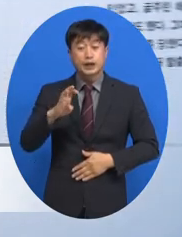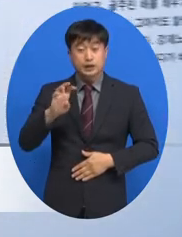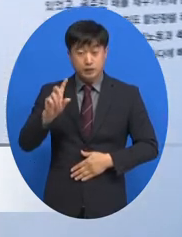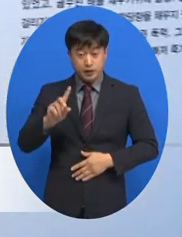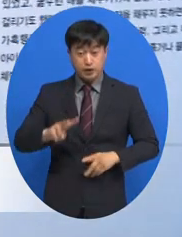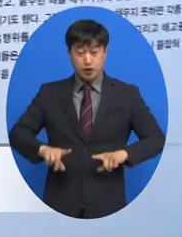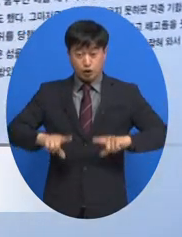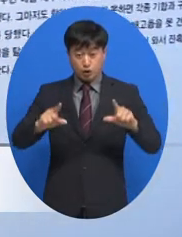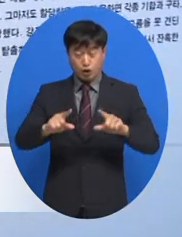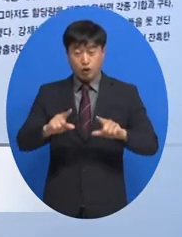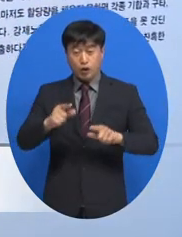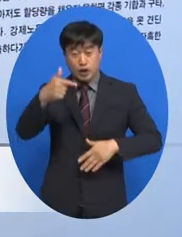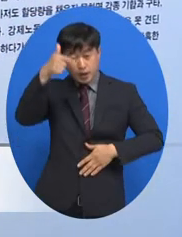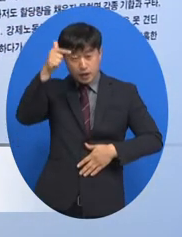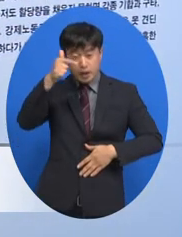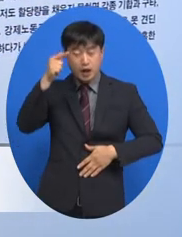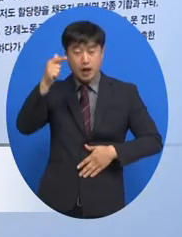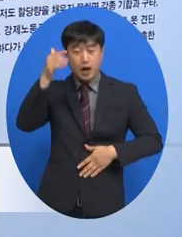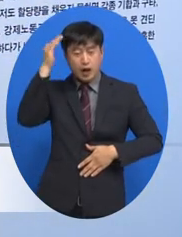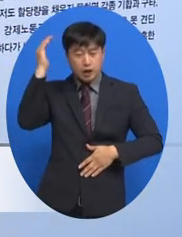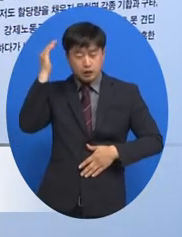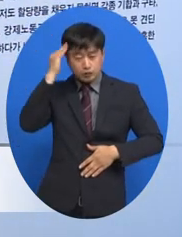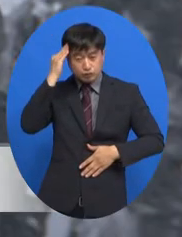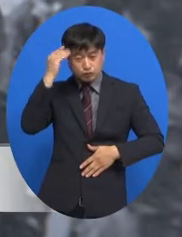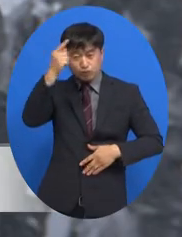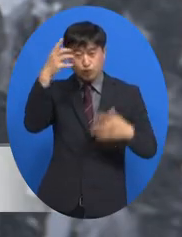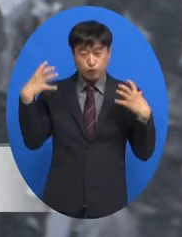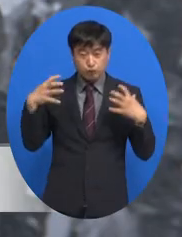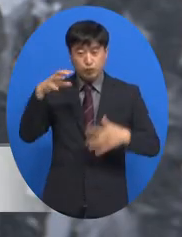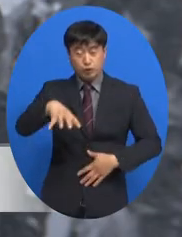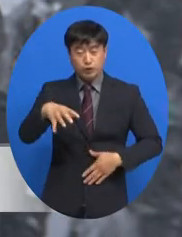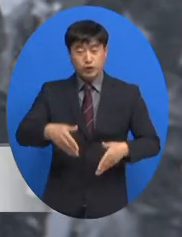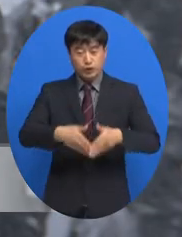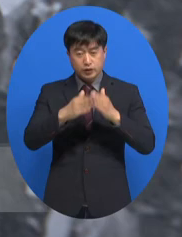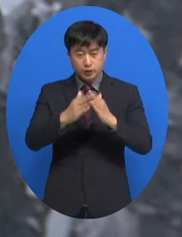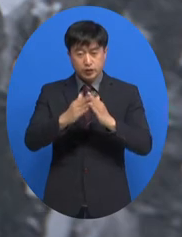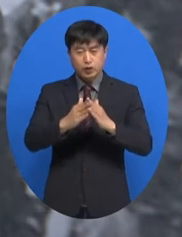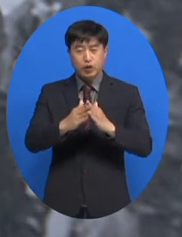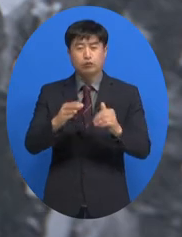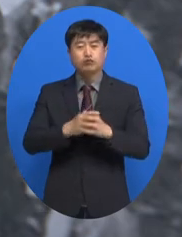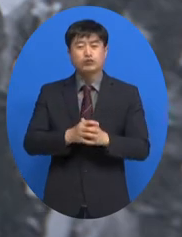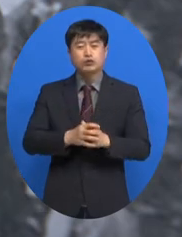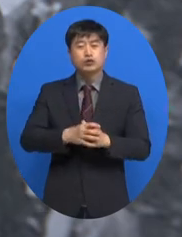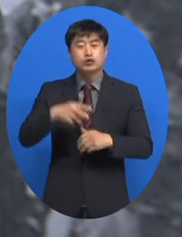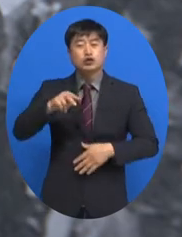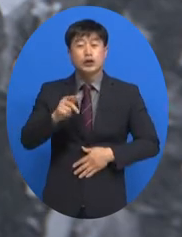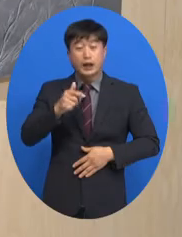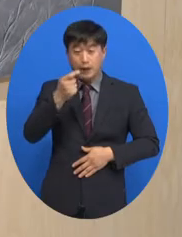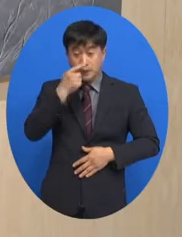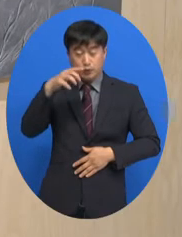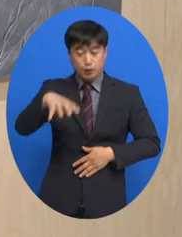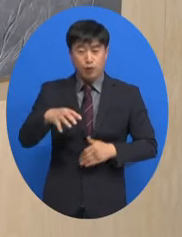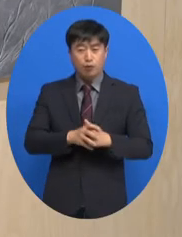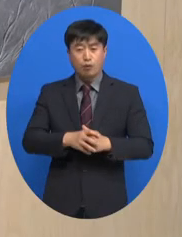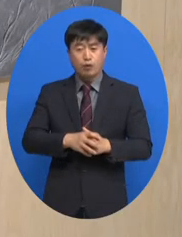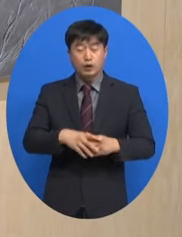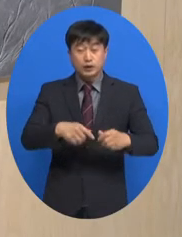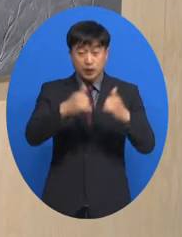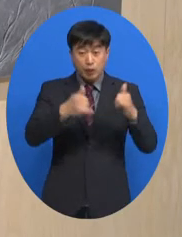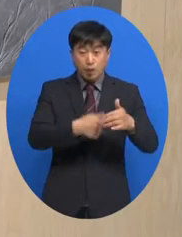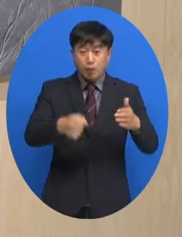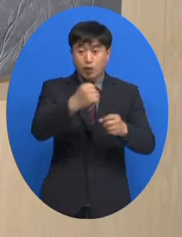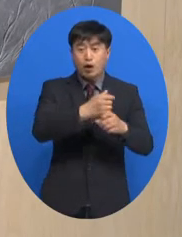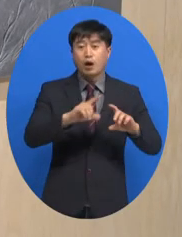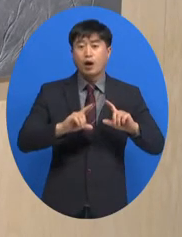1942년 조선 총독부에 의해 불황아 감화시설로 설립된 선감학원. 불황아를 사회에 복귀시키기보단 태평양 전쟁을